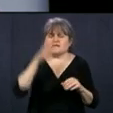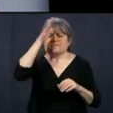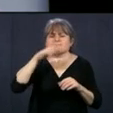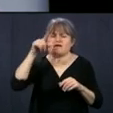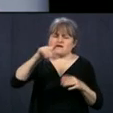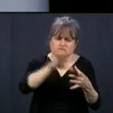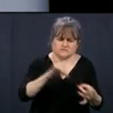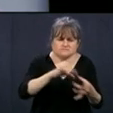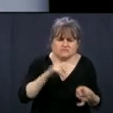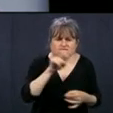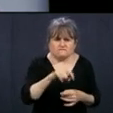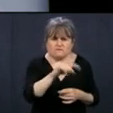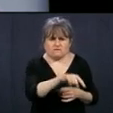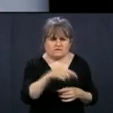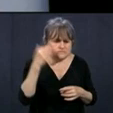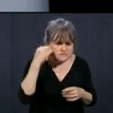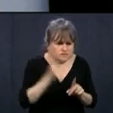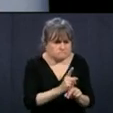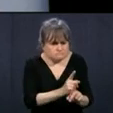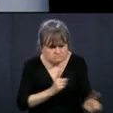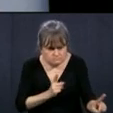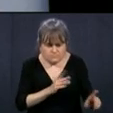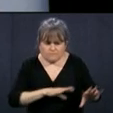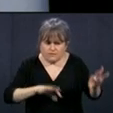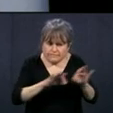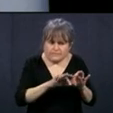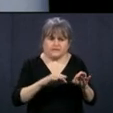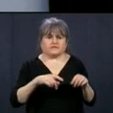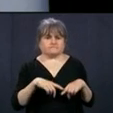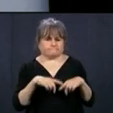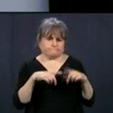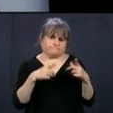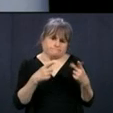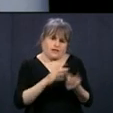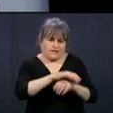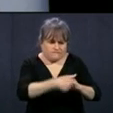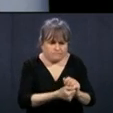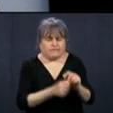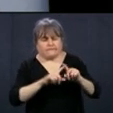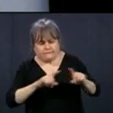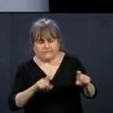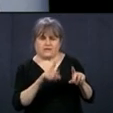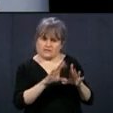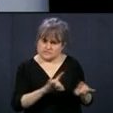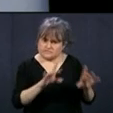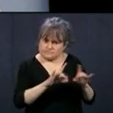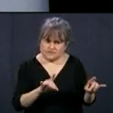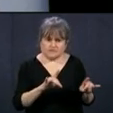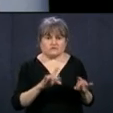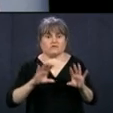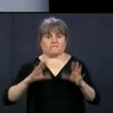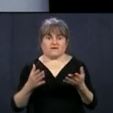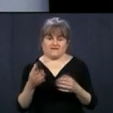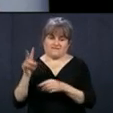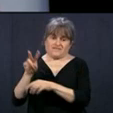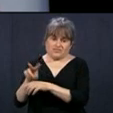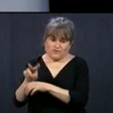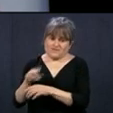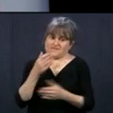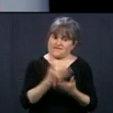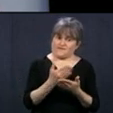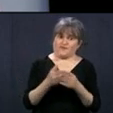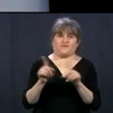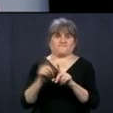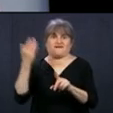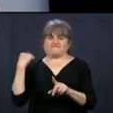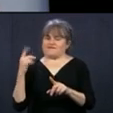déjà commencer à expliquer à leurs enfants la façon nouvelle dont on devra se comporter désormais à la garderie, à l'école. C'est sûr que pour eux,